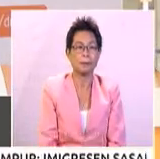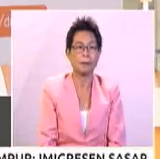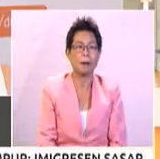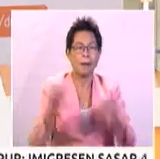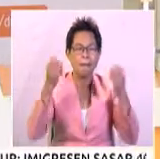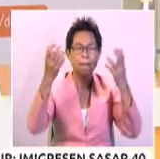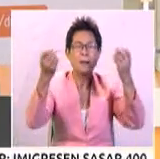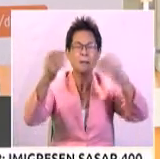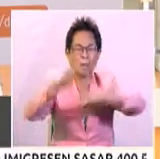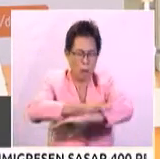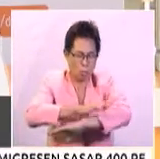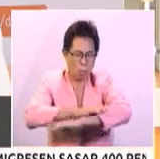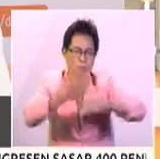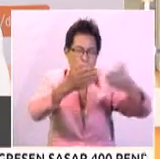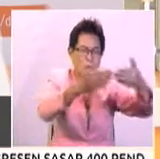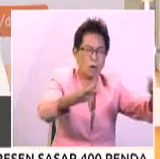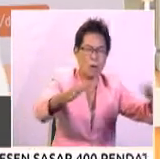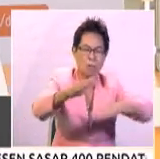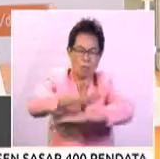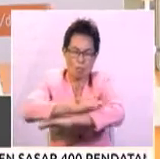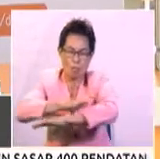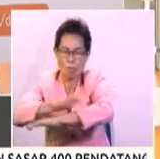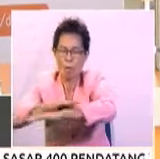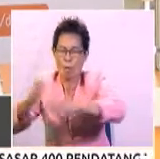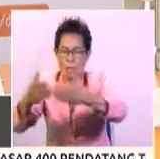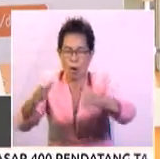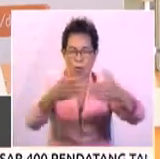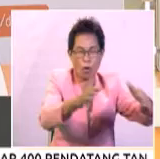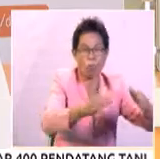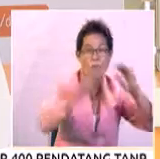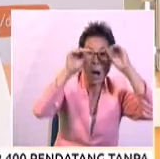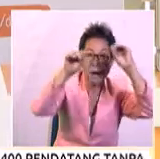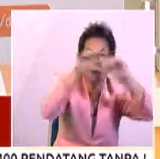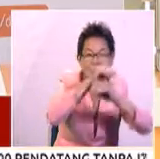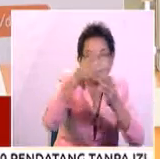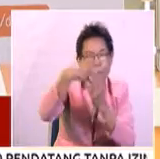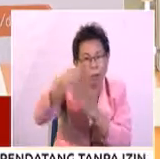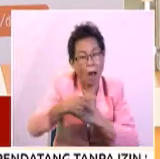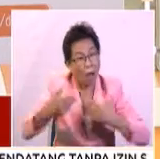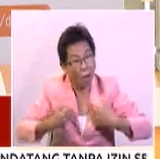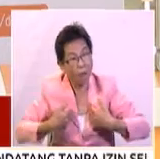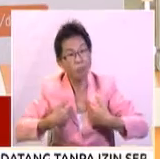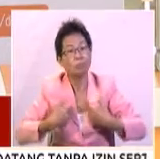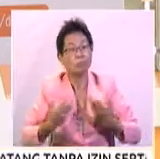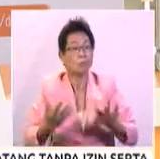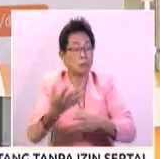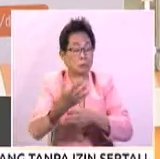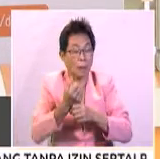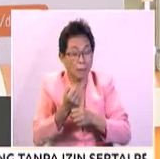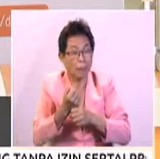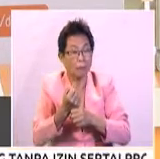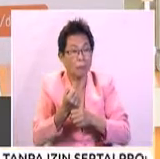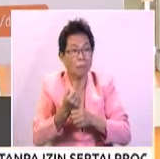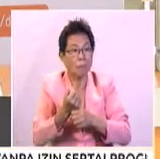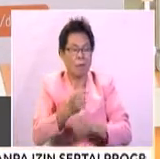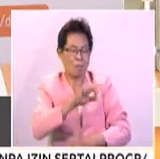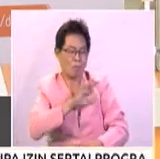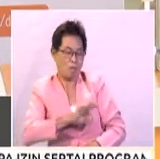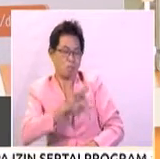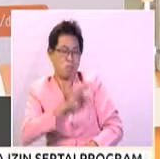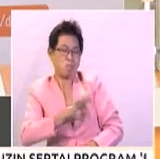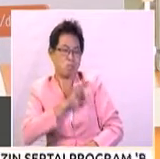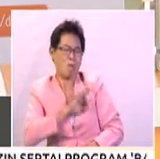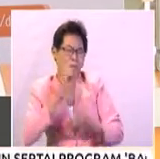Banyak kaunter-kaunter dibuka, memberi pendidikan, program-program yang diadakan sebenarnya dapat memberikan apa tu manfaat